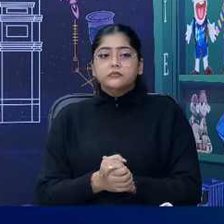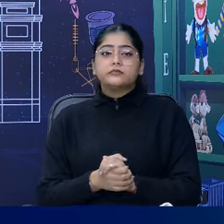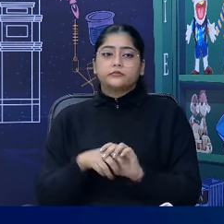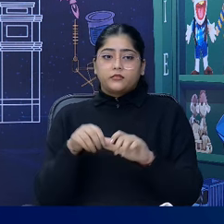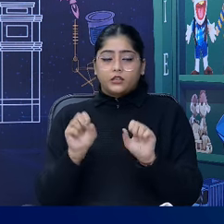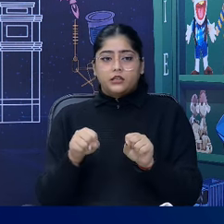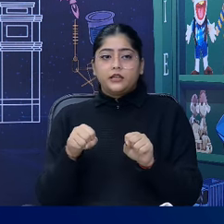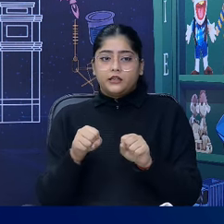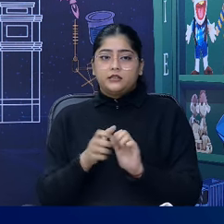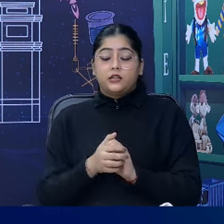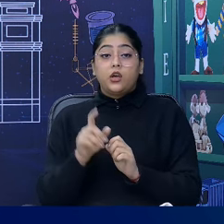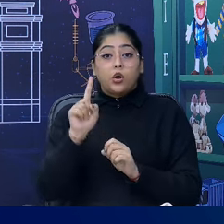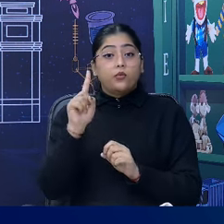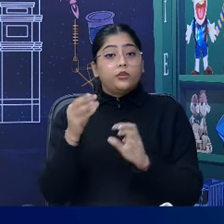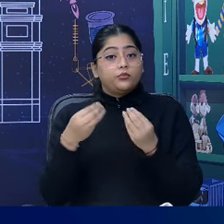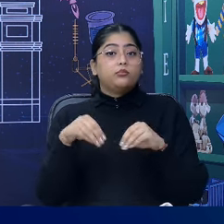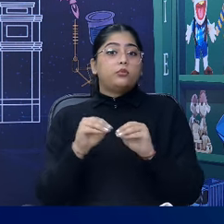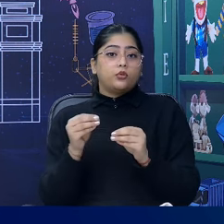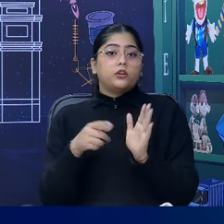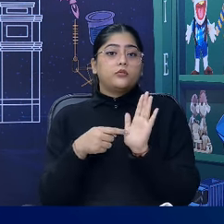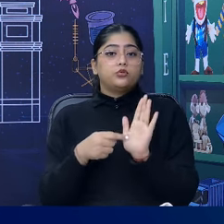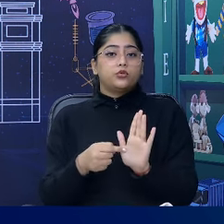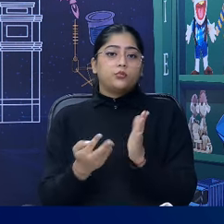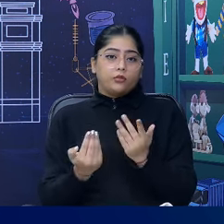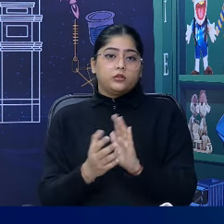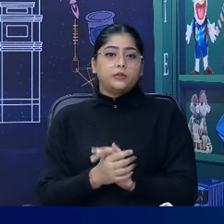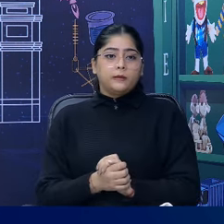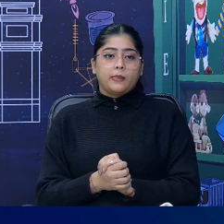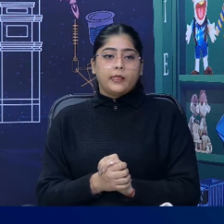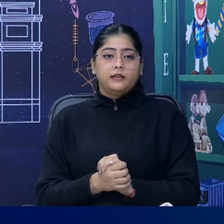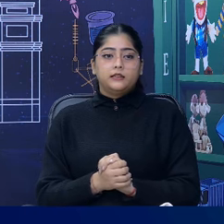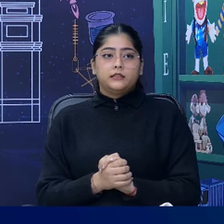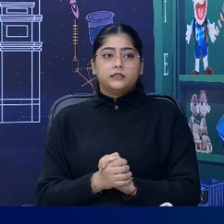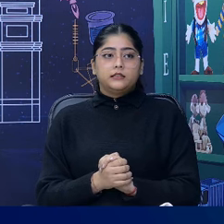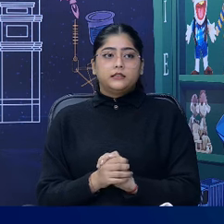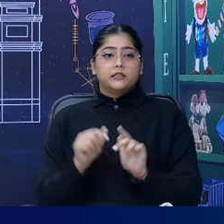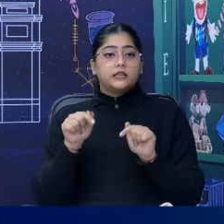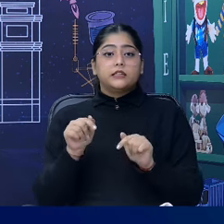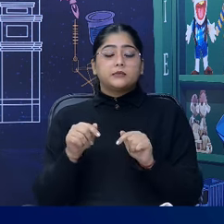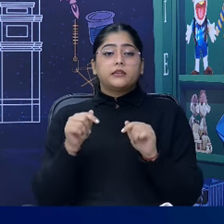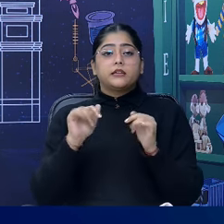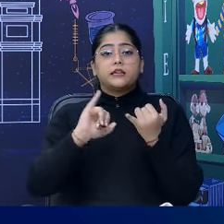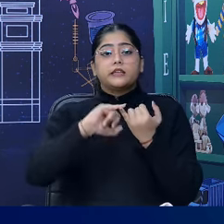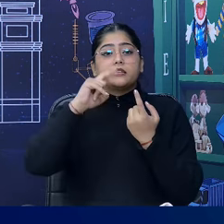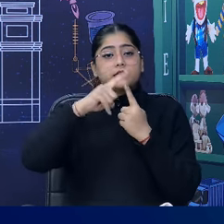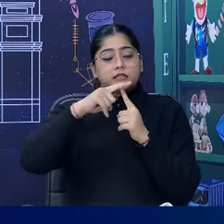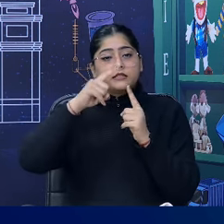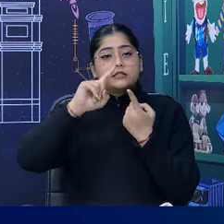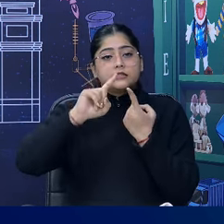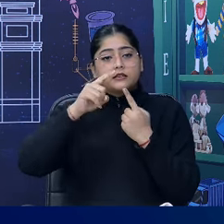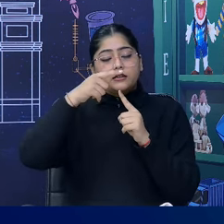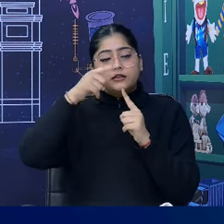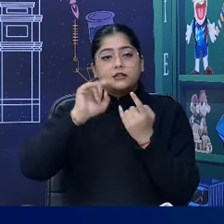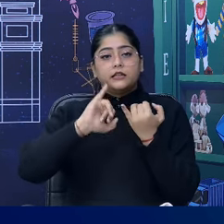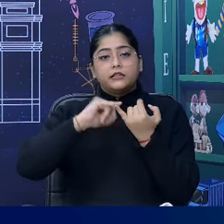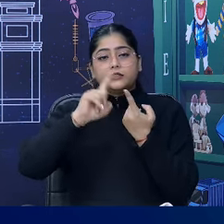Exactly, Harpreet. There is one more way to write the sets, and that is the set builder form. Okay. So now